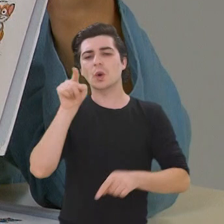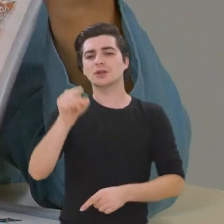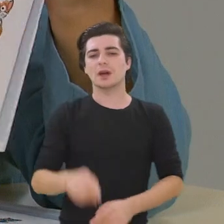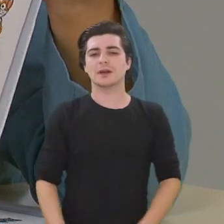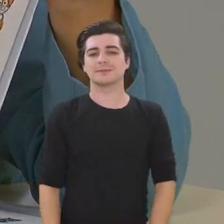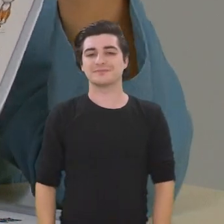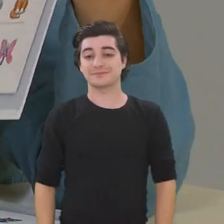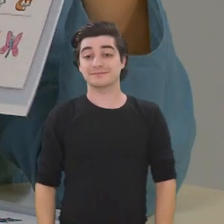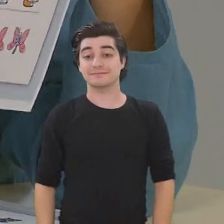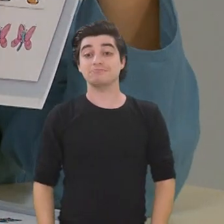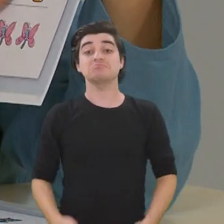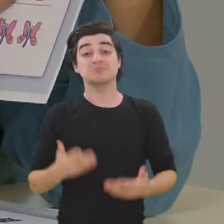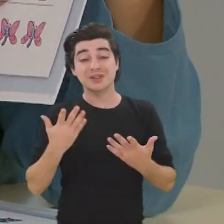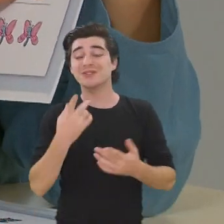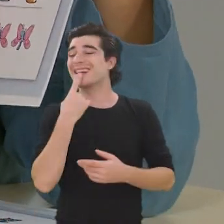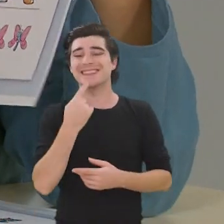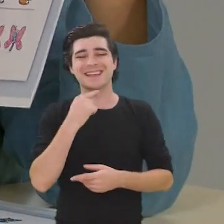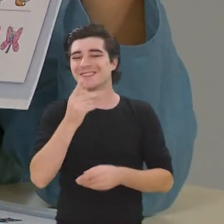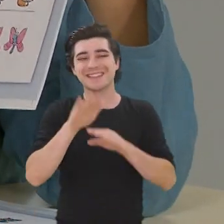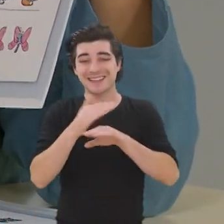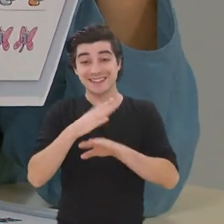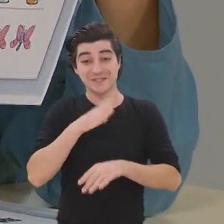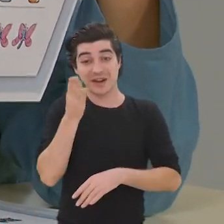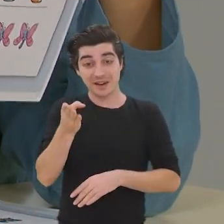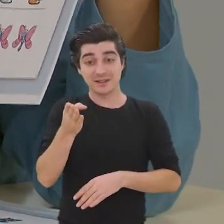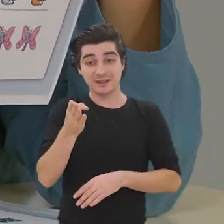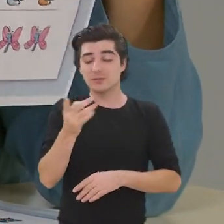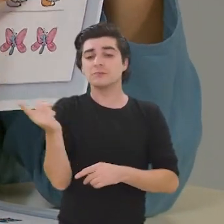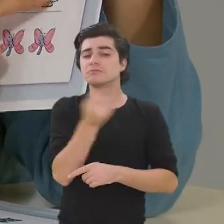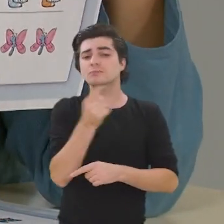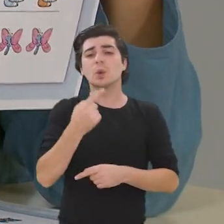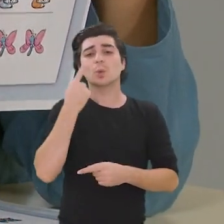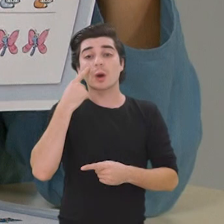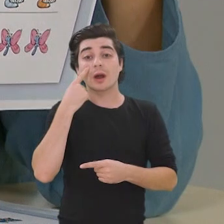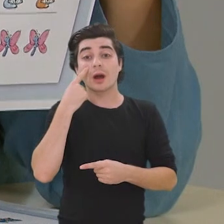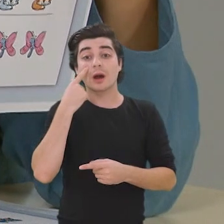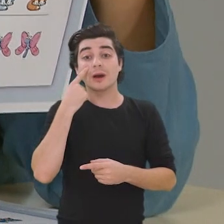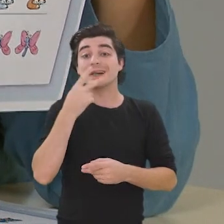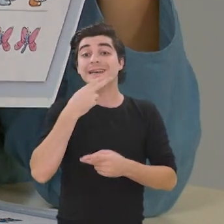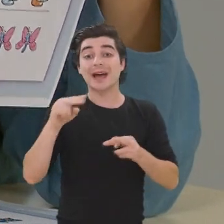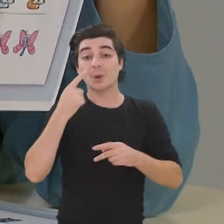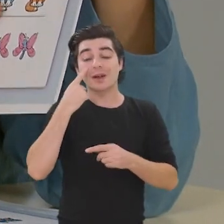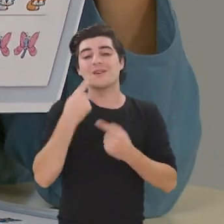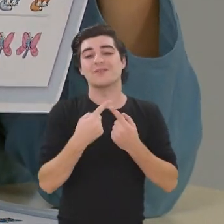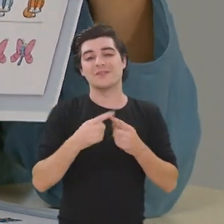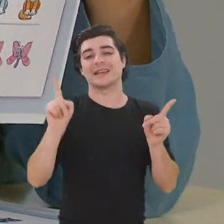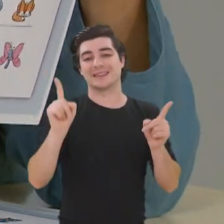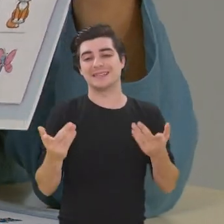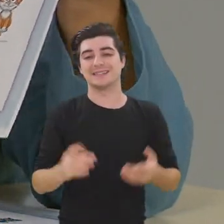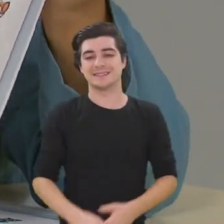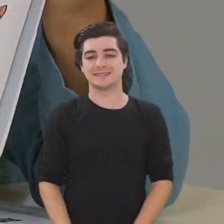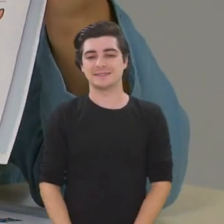göster. Aa, çok tatlı bir kedi var burada. Ve diğer kedilerden renk olarak